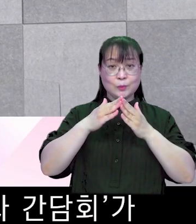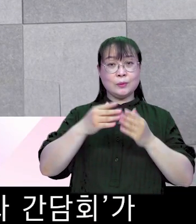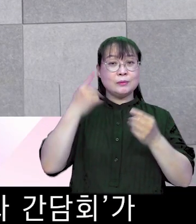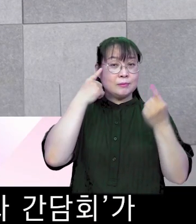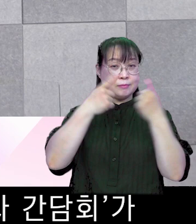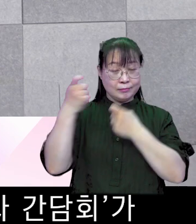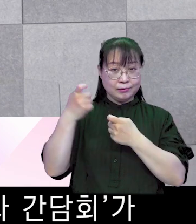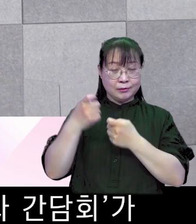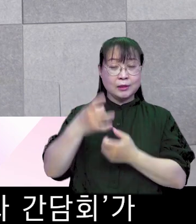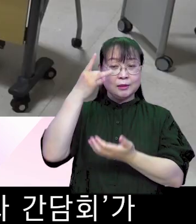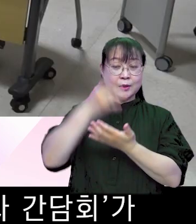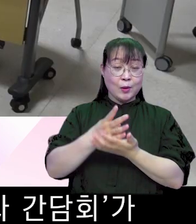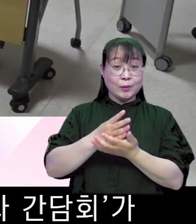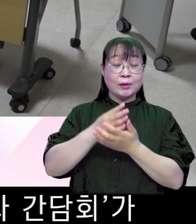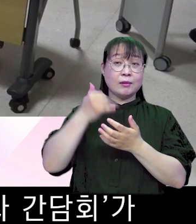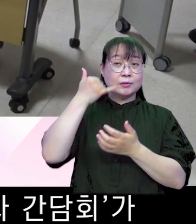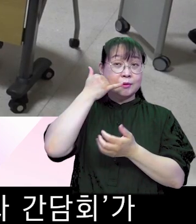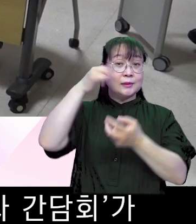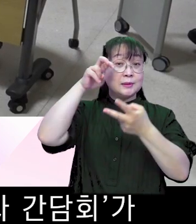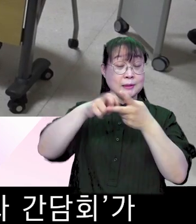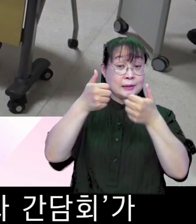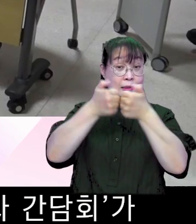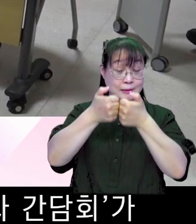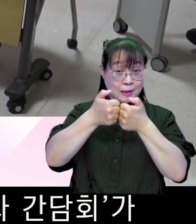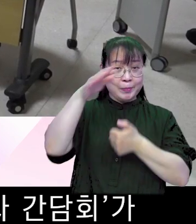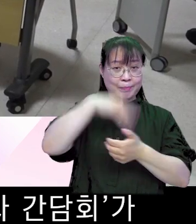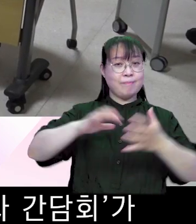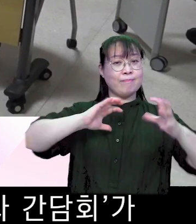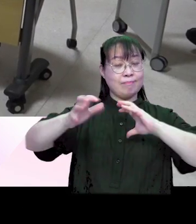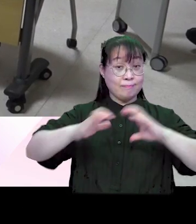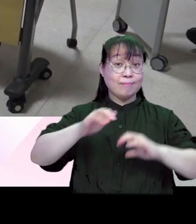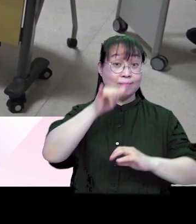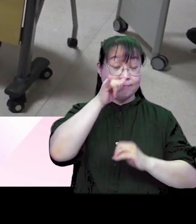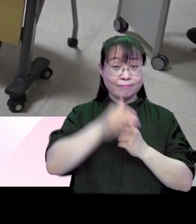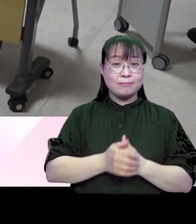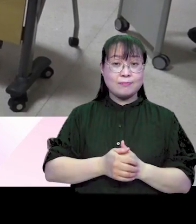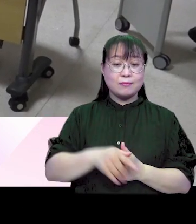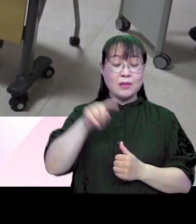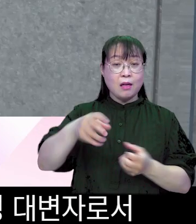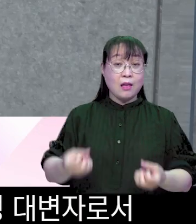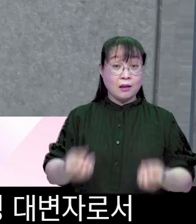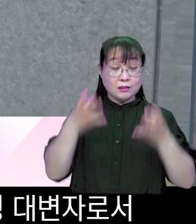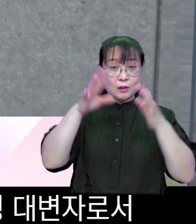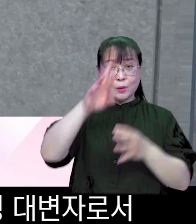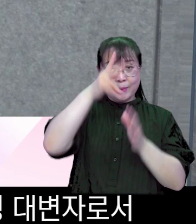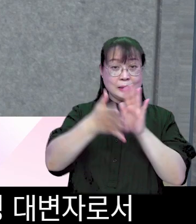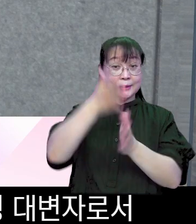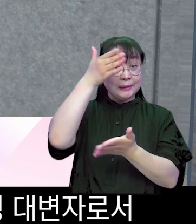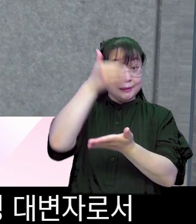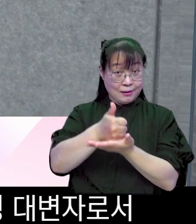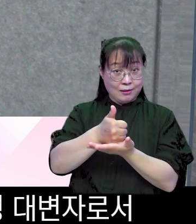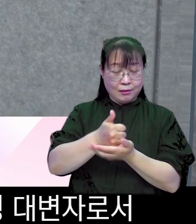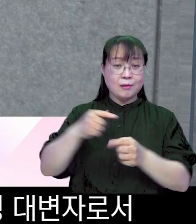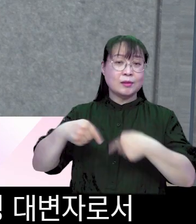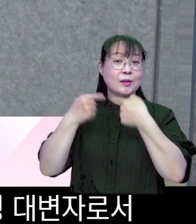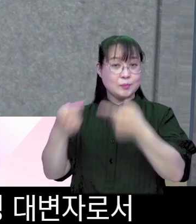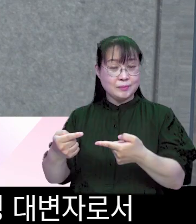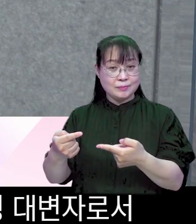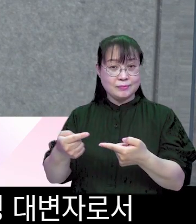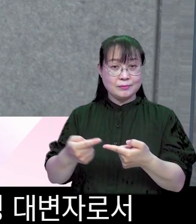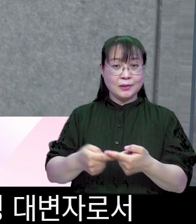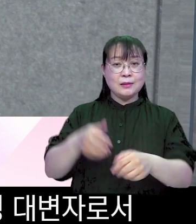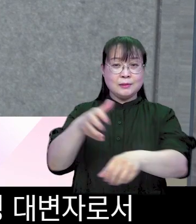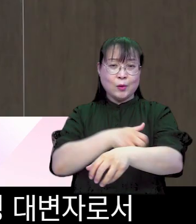개소 12주년을 기념하는 천안시 민원콜센터 상담사 간담회가 열렸는데요. 이날 행사에는 박상돈